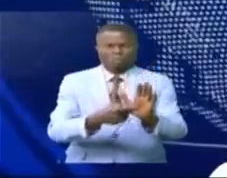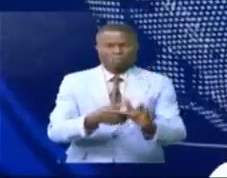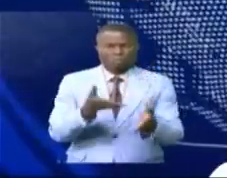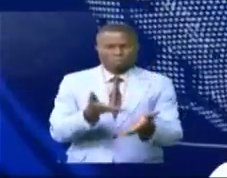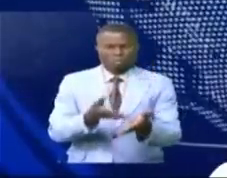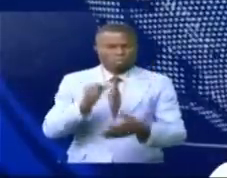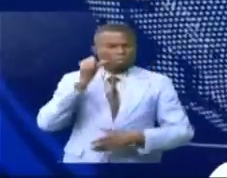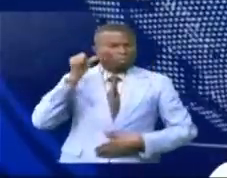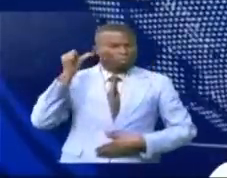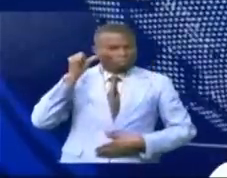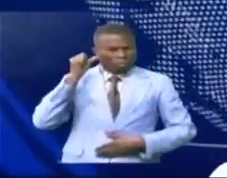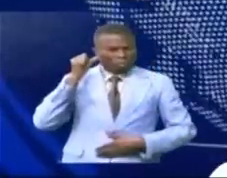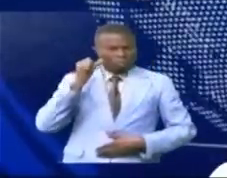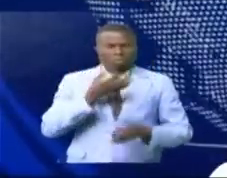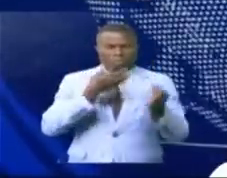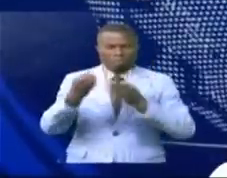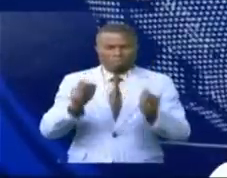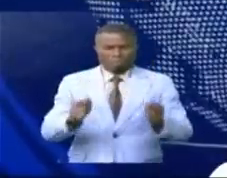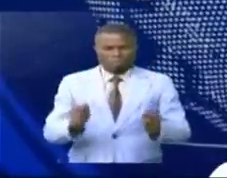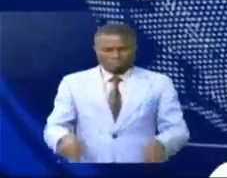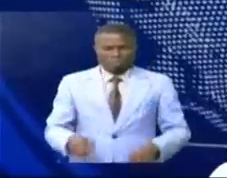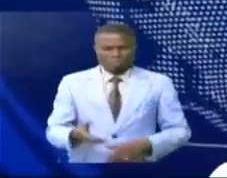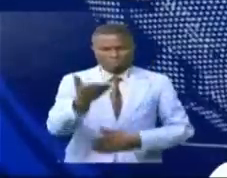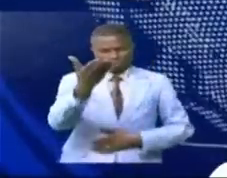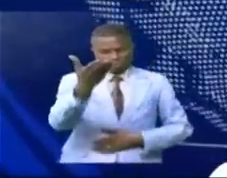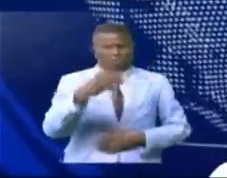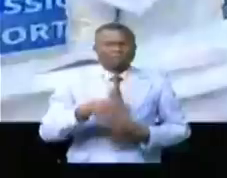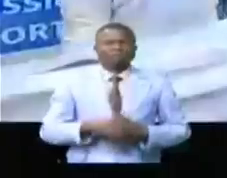lieu hier. Le détail avec Rodé Panda.